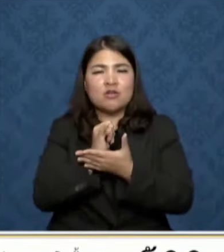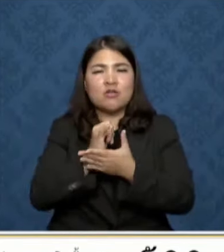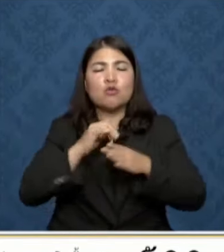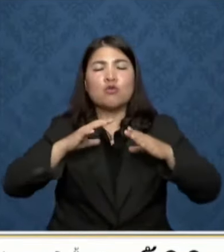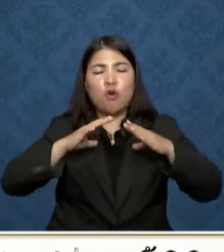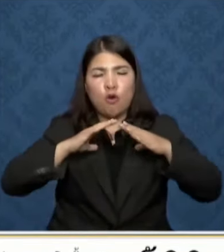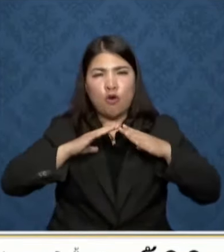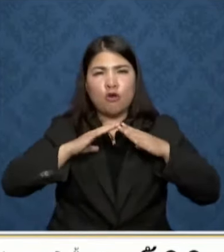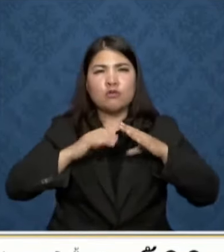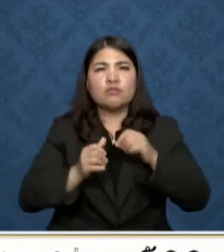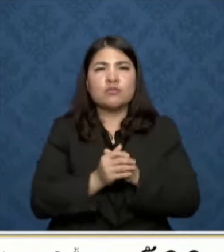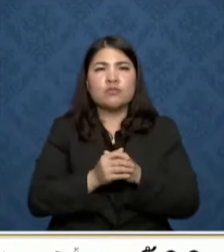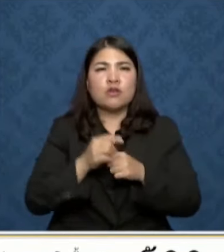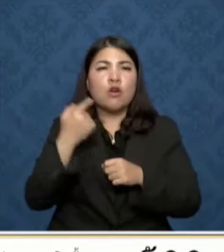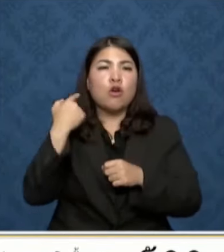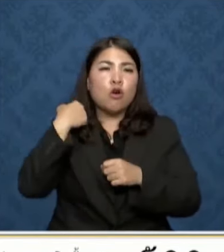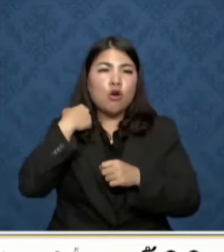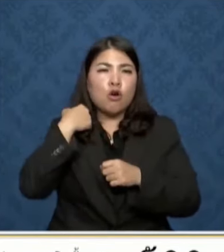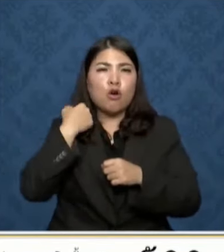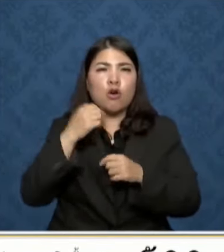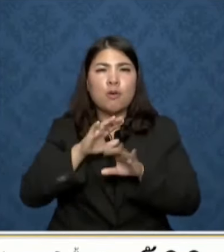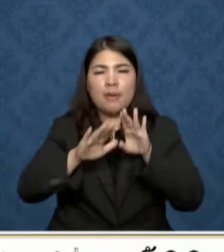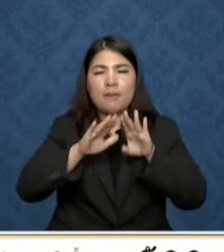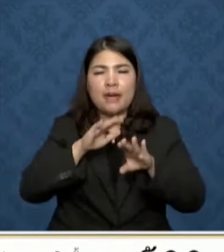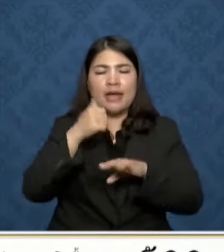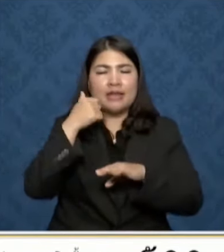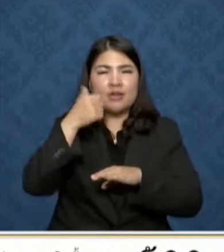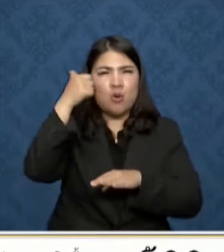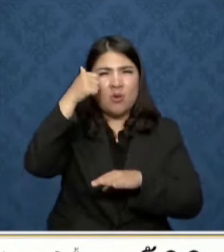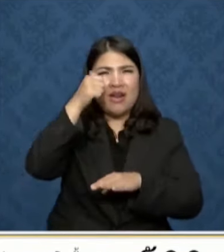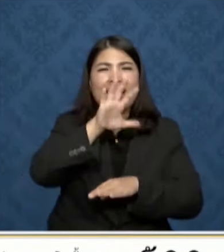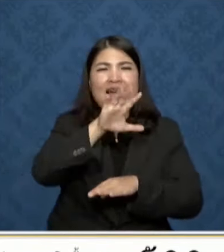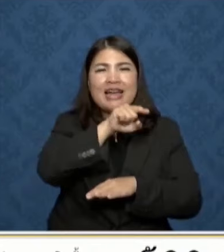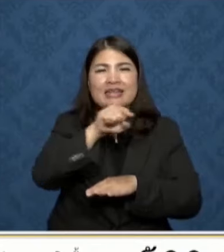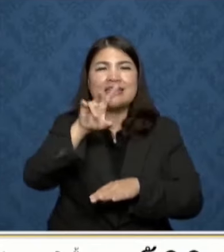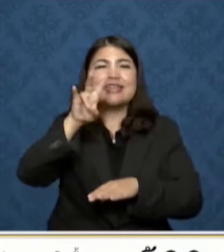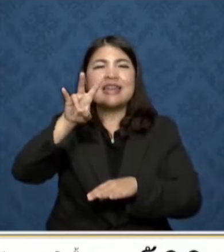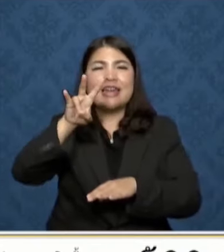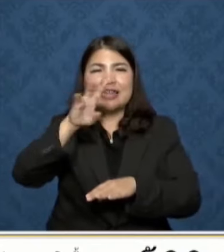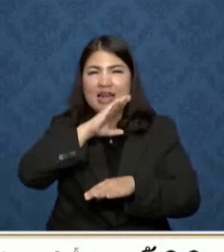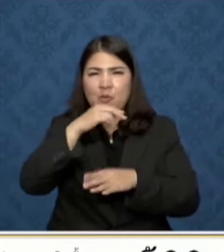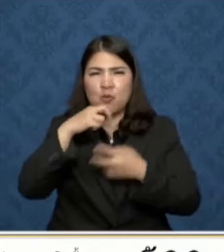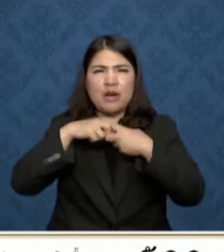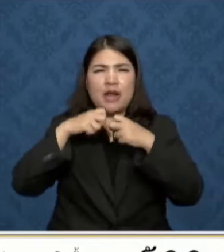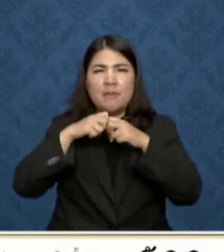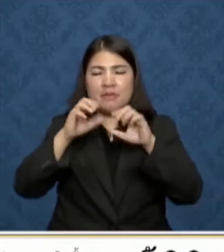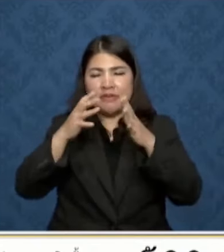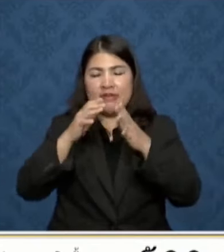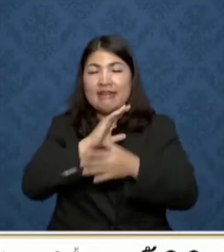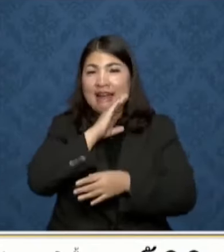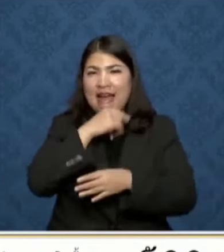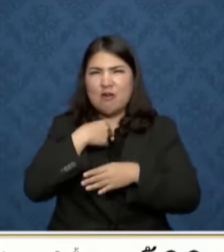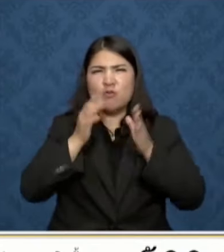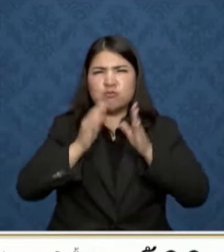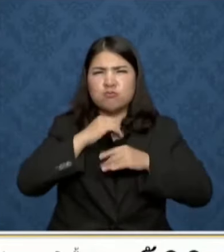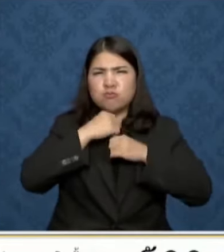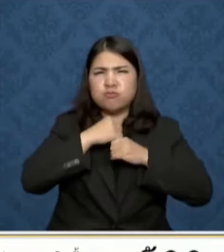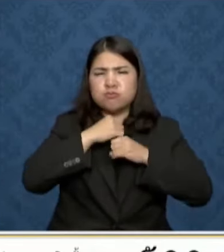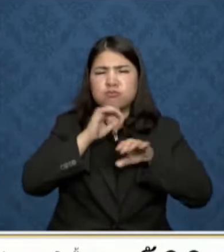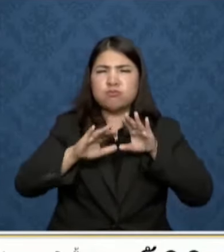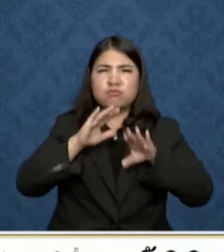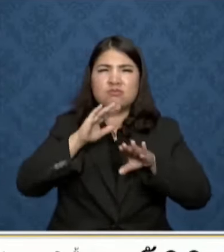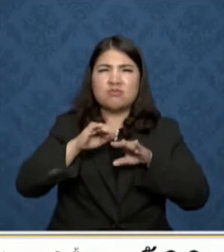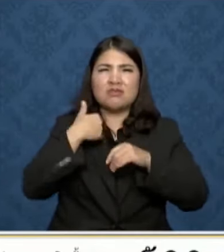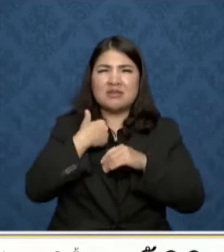ซ่พาคออนโรพยาบลไมเกิน 5 ถึ 7 วนถ้าไม่มภาวะแ่ะซ่ถ้าสุงอายุจิ ๆ ผมแ็ซิมัมให้เลย